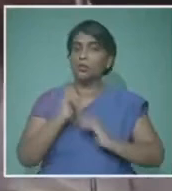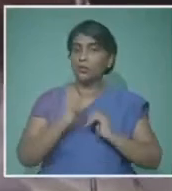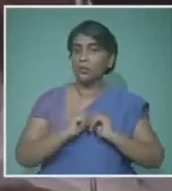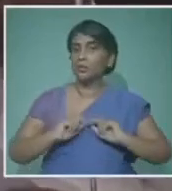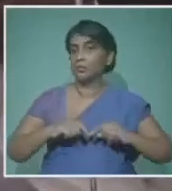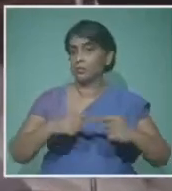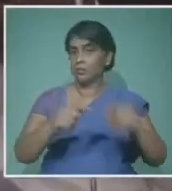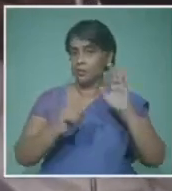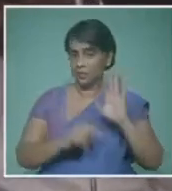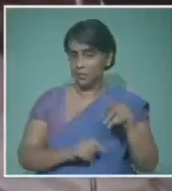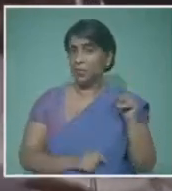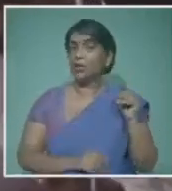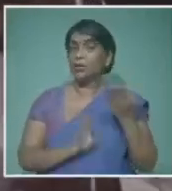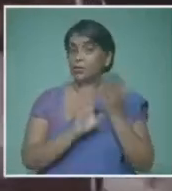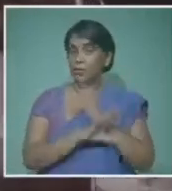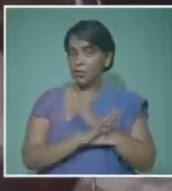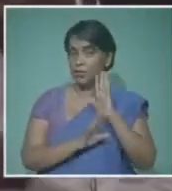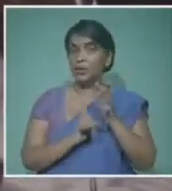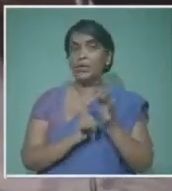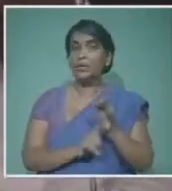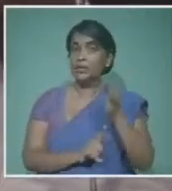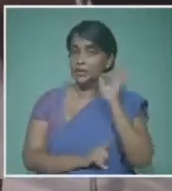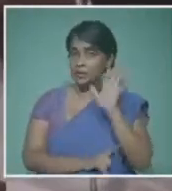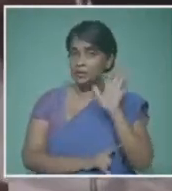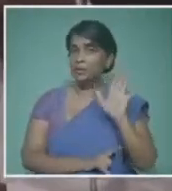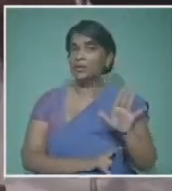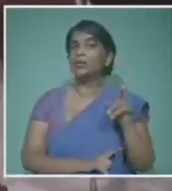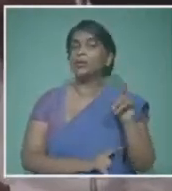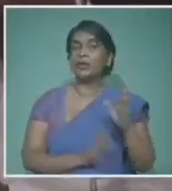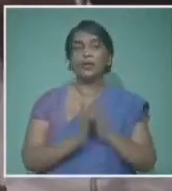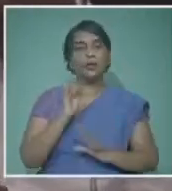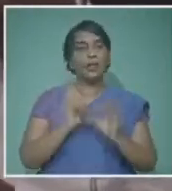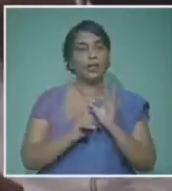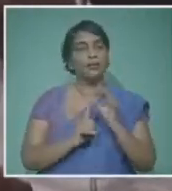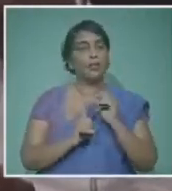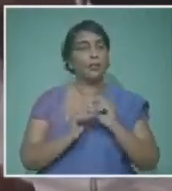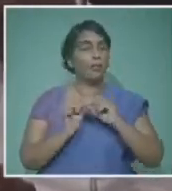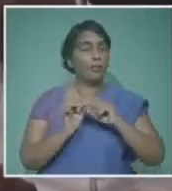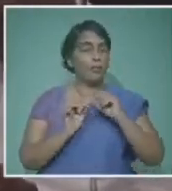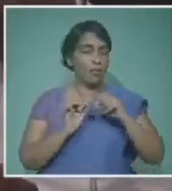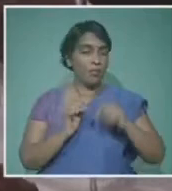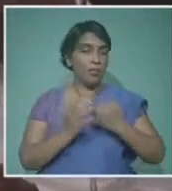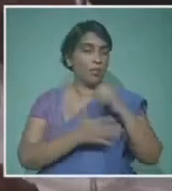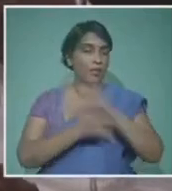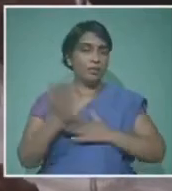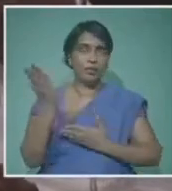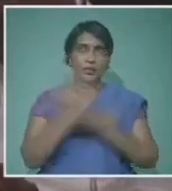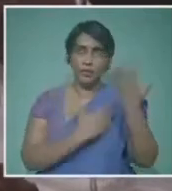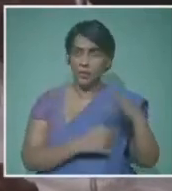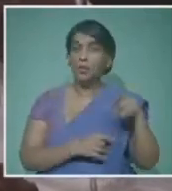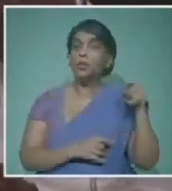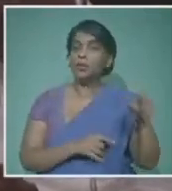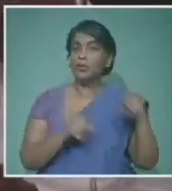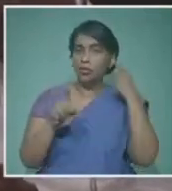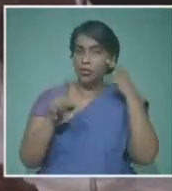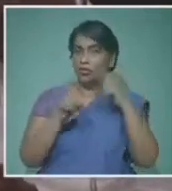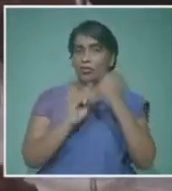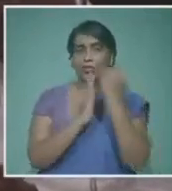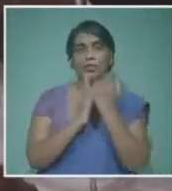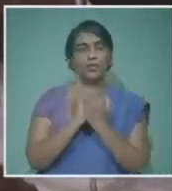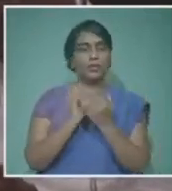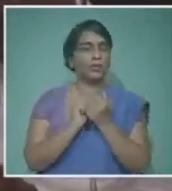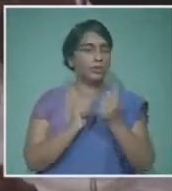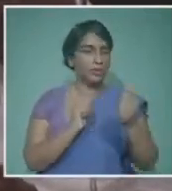සඳහා එවකට හිටපු ජනාධිපතිතුමා විසින් අමාත්‍ය මණ්ඩල සංදේශයක් ඉදිරිපත් කර ඇති අතර ඒ සඳහන් කරුණු